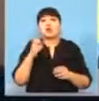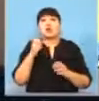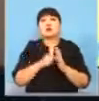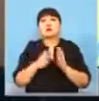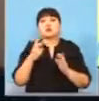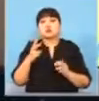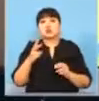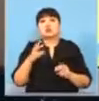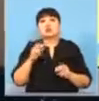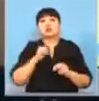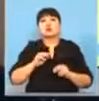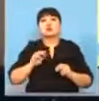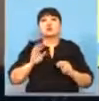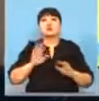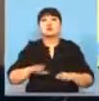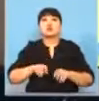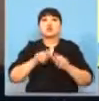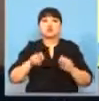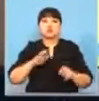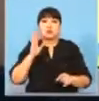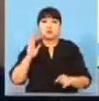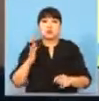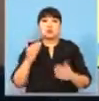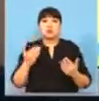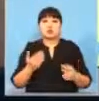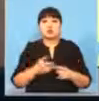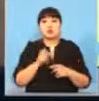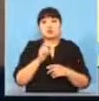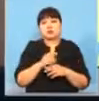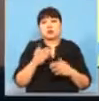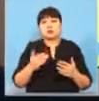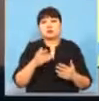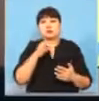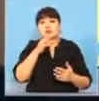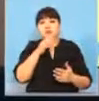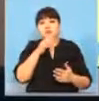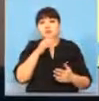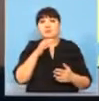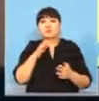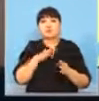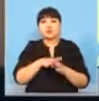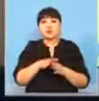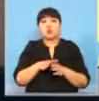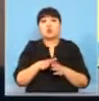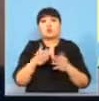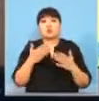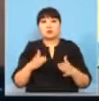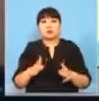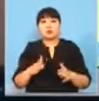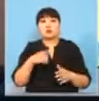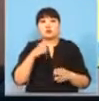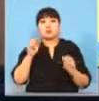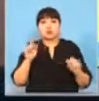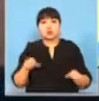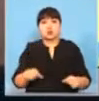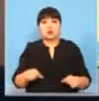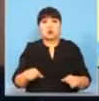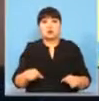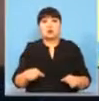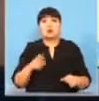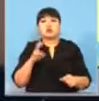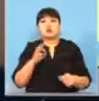19262 жаңа жұмыс орнын ашу керек болатынбыз. Енді бұл тапсырма қазіргі таңда толығымен орындалды деп айтуға болады.